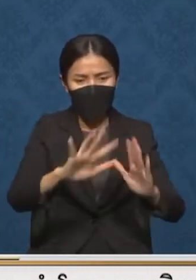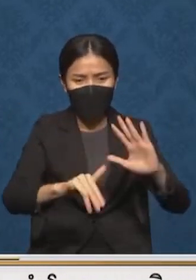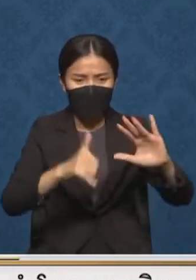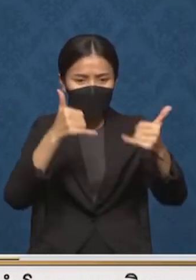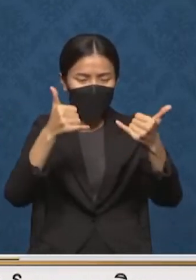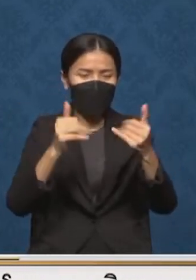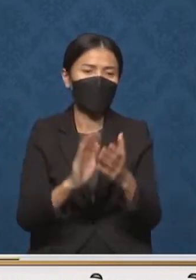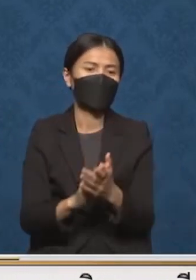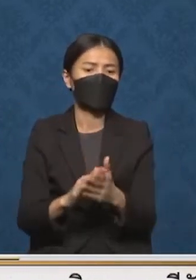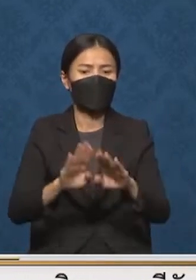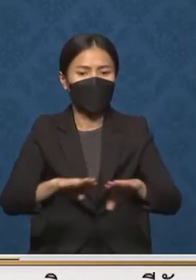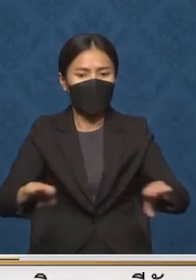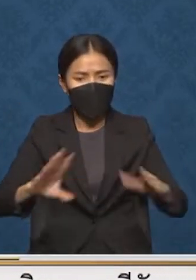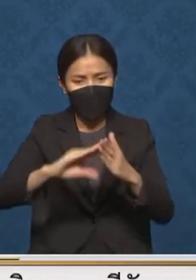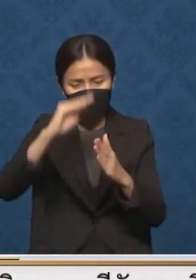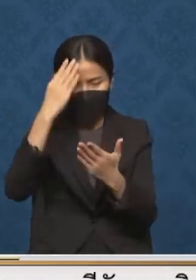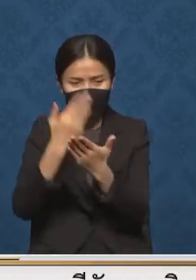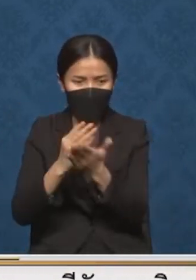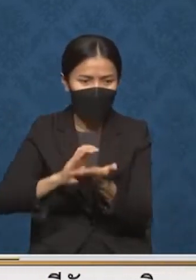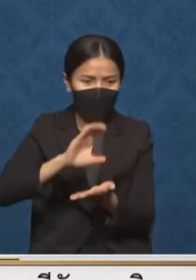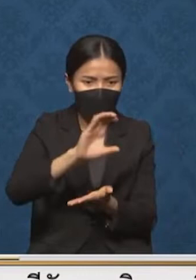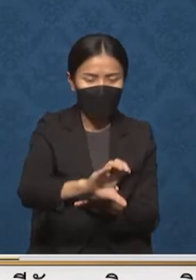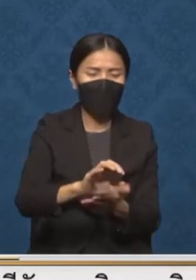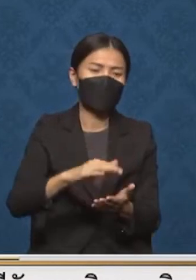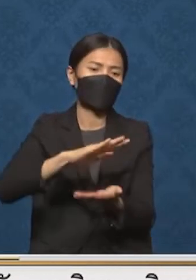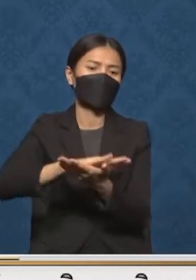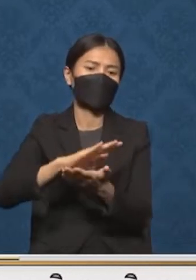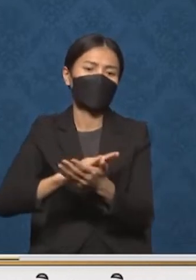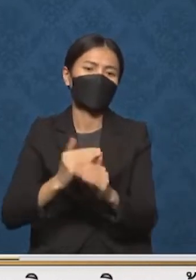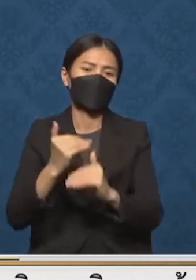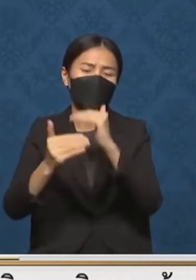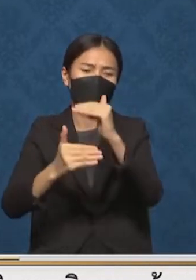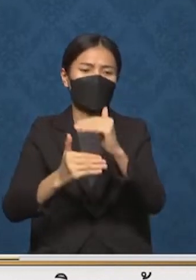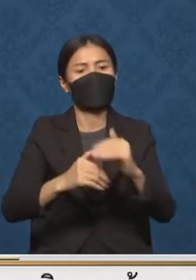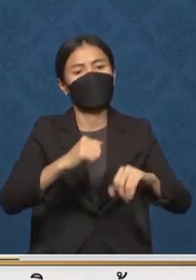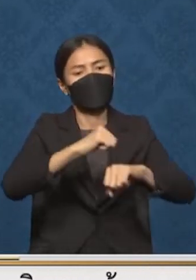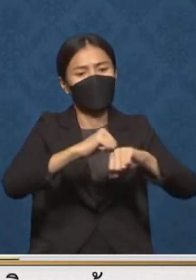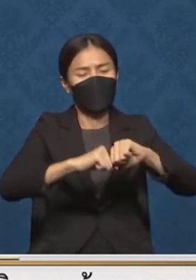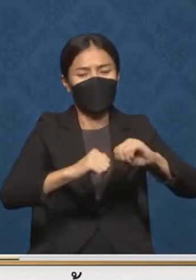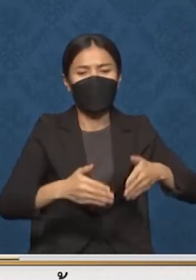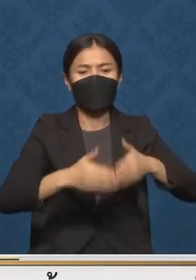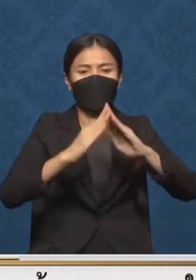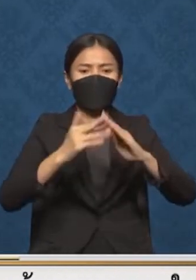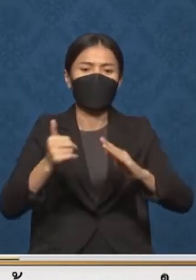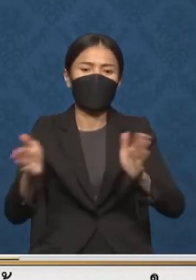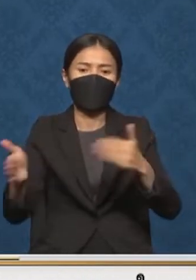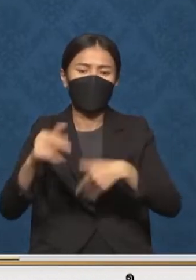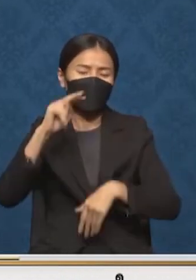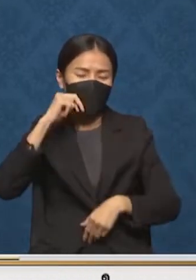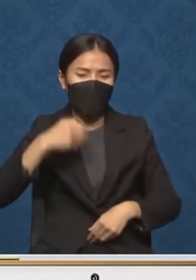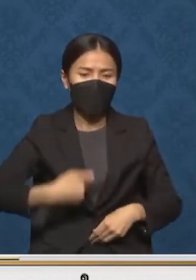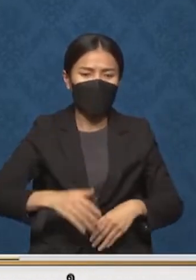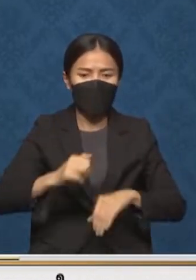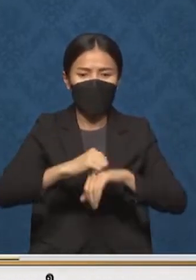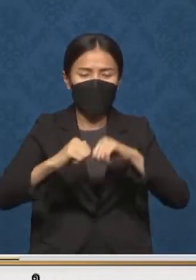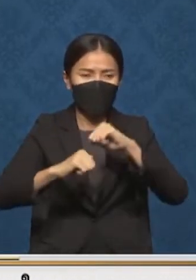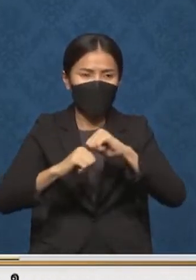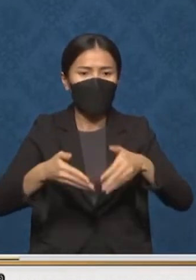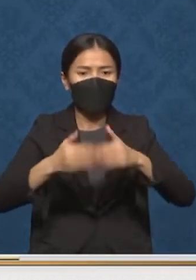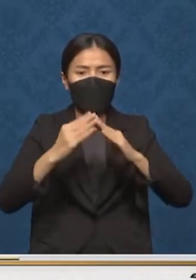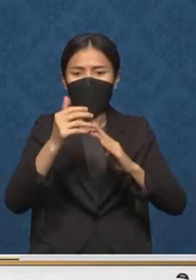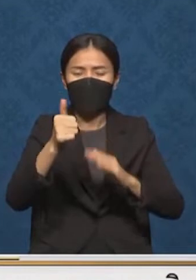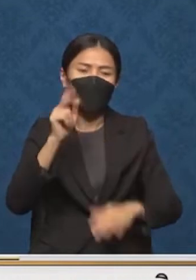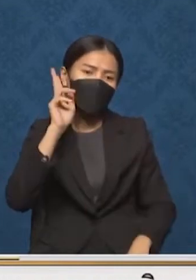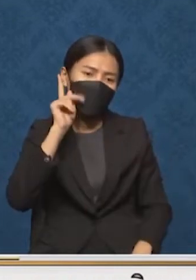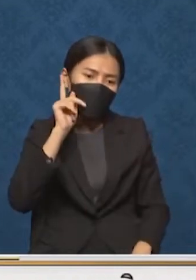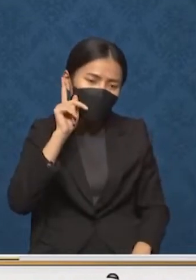นกศึกษาเด็พันาโรงเรียนรางอาคารห้องน้ำ ทำพรกิจข่วกอง พรรกิจจทธวิทยาบำบรักษาผู้ติด ยาเสบติด ปาบ